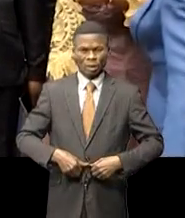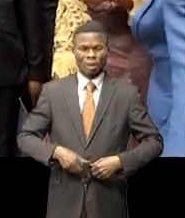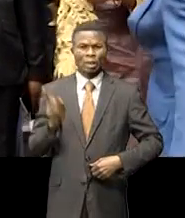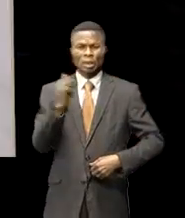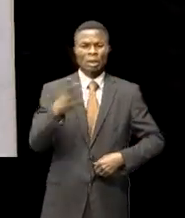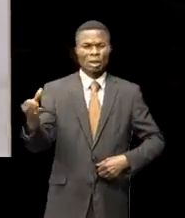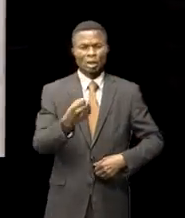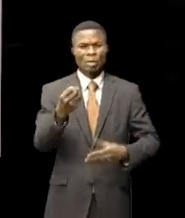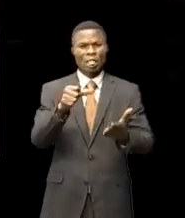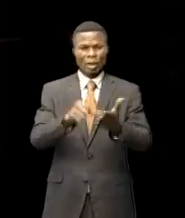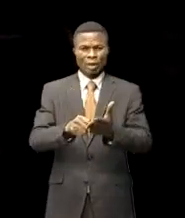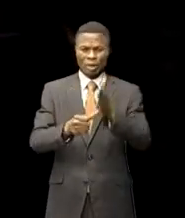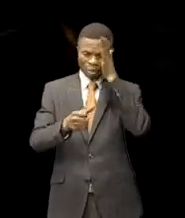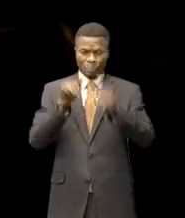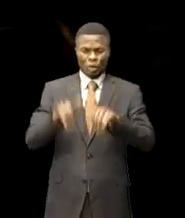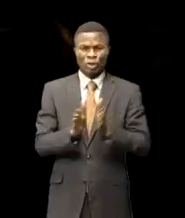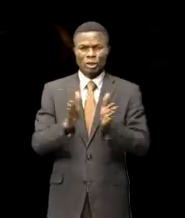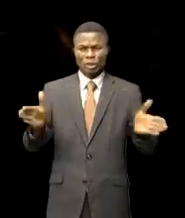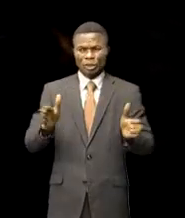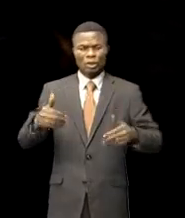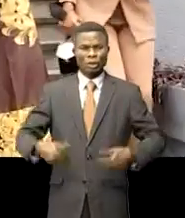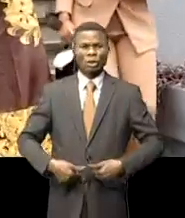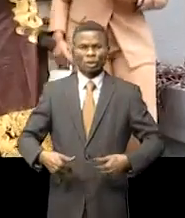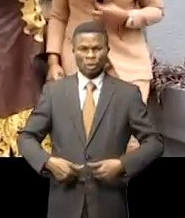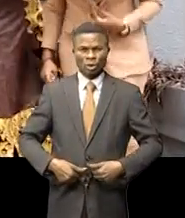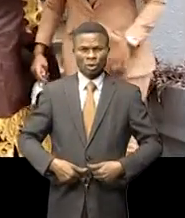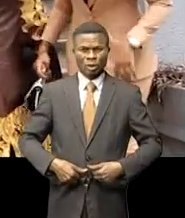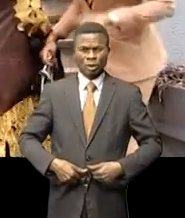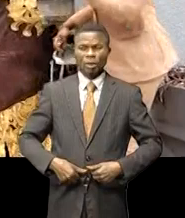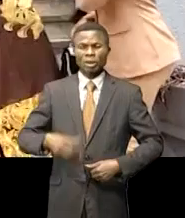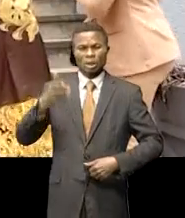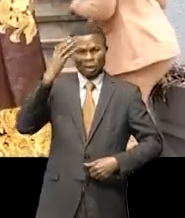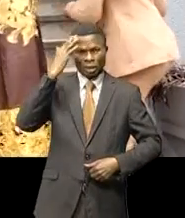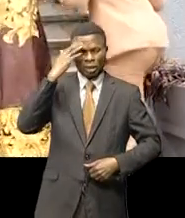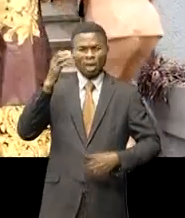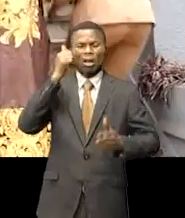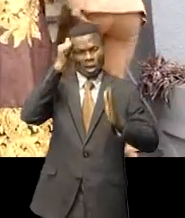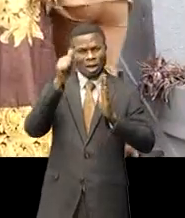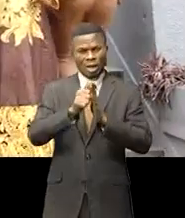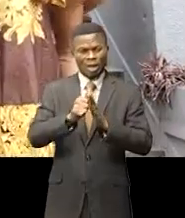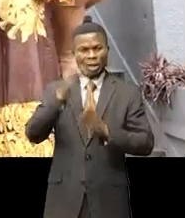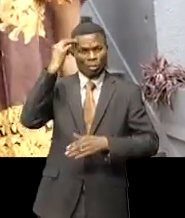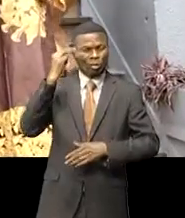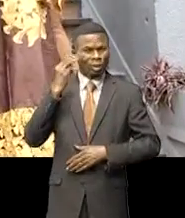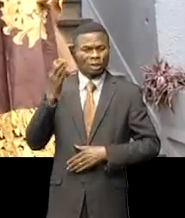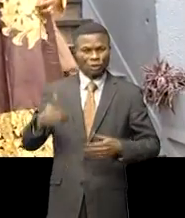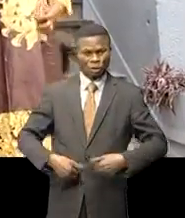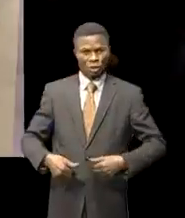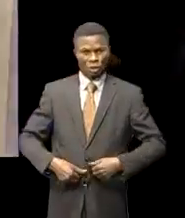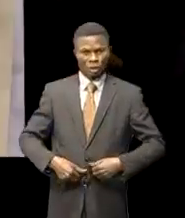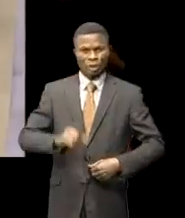leur notification au secrétariat général de la jeunesse à la lumière de l'arrêté pris par le ministre des tutelles,